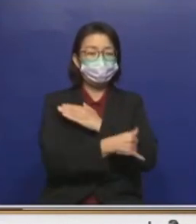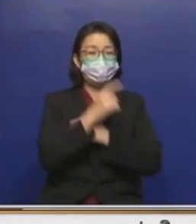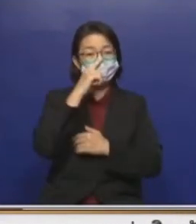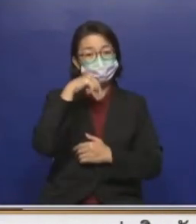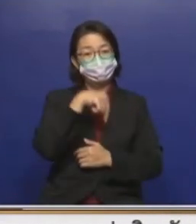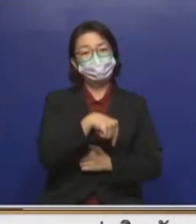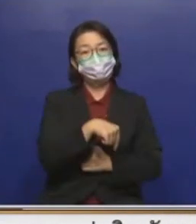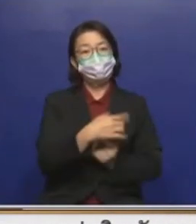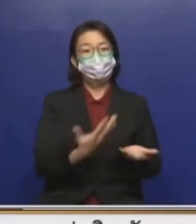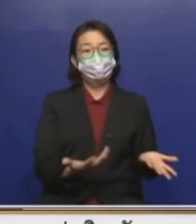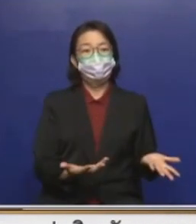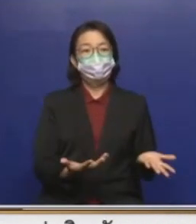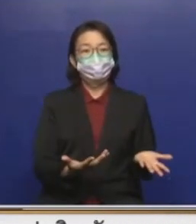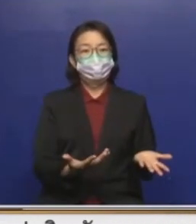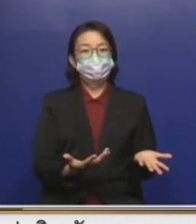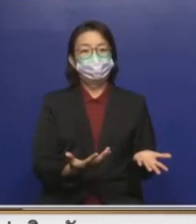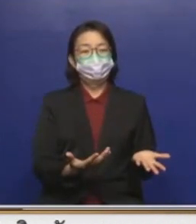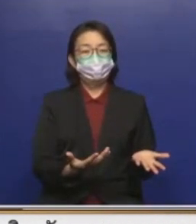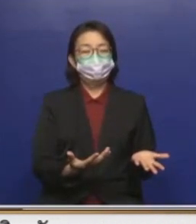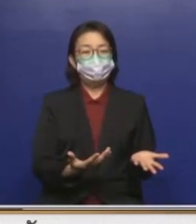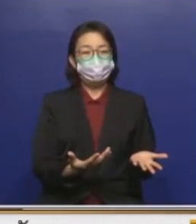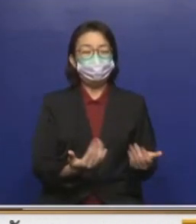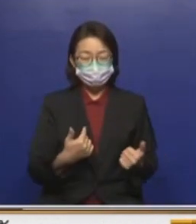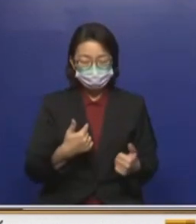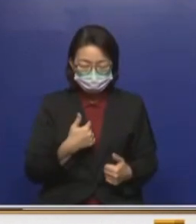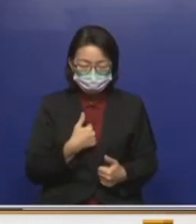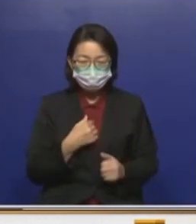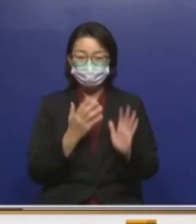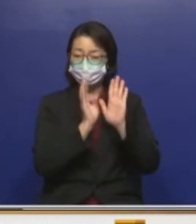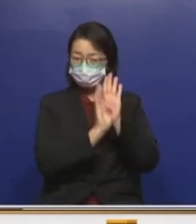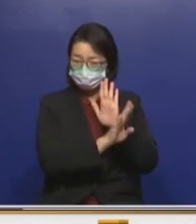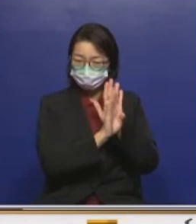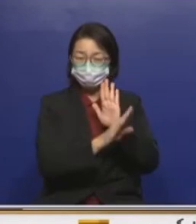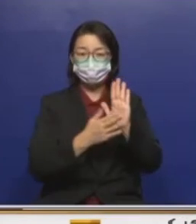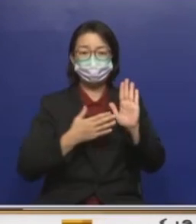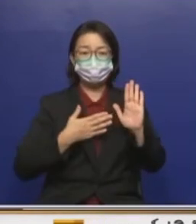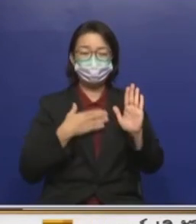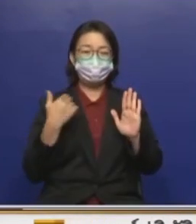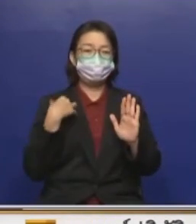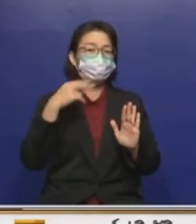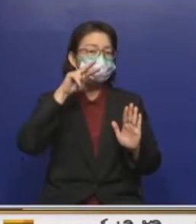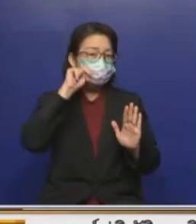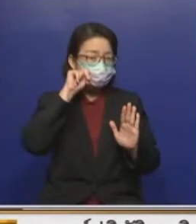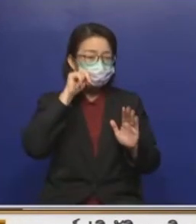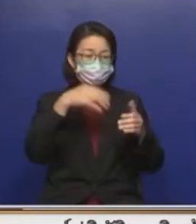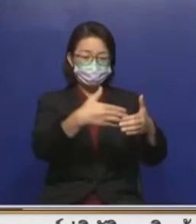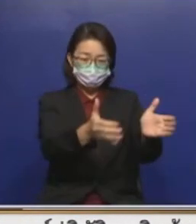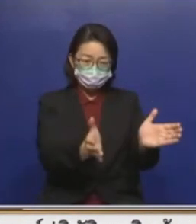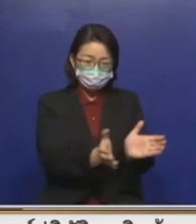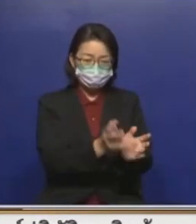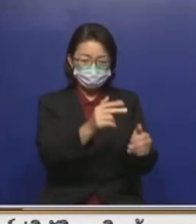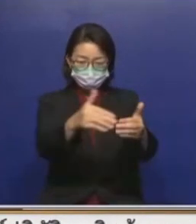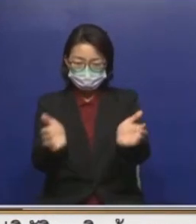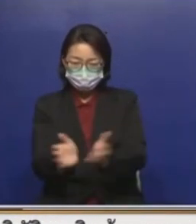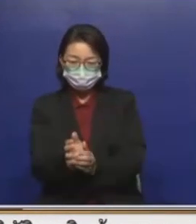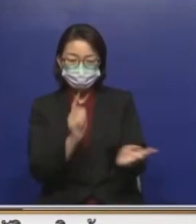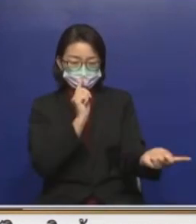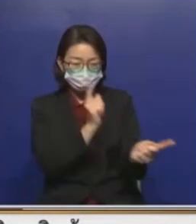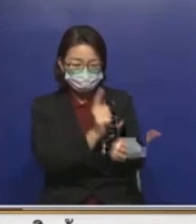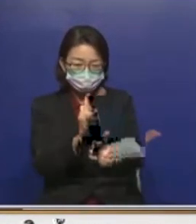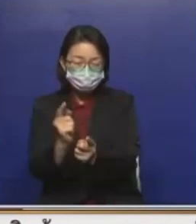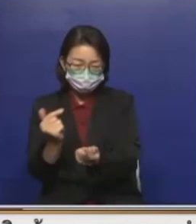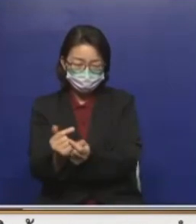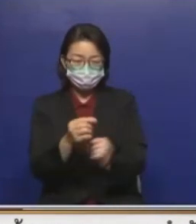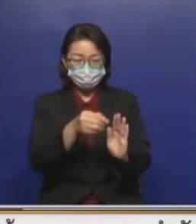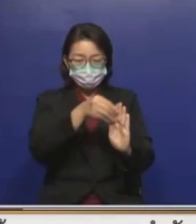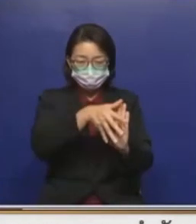นั้นเช่นในภาคอีสานของดิฉันมีหลายที่นะคะที่มีแหล่งน้ำมีอ่างเก็บน้ำแต่กลับพบว่าไม่มีการจัดสรร